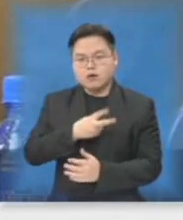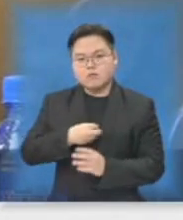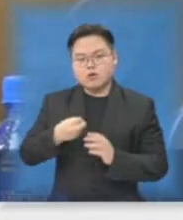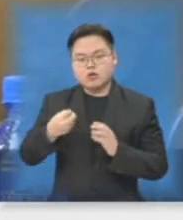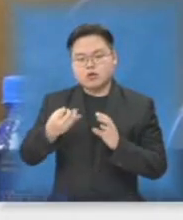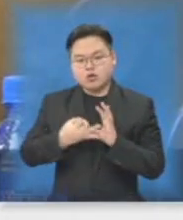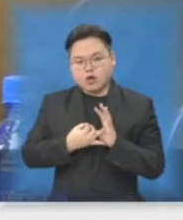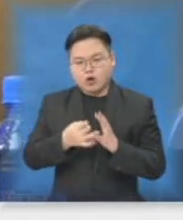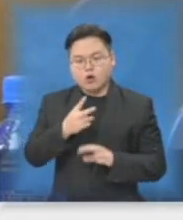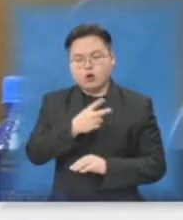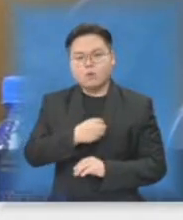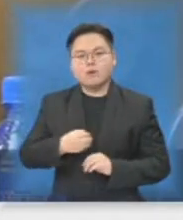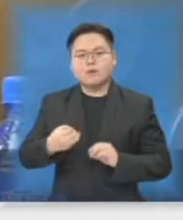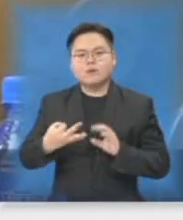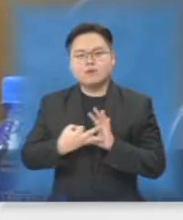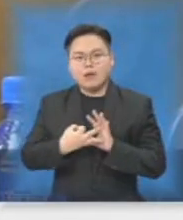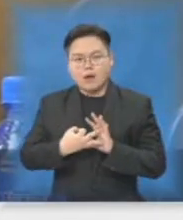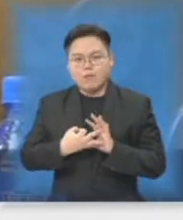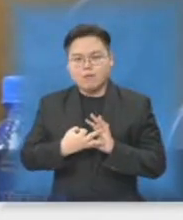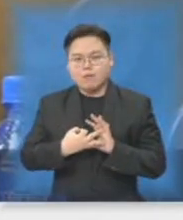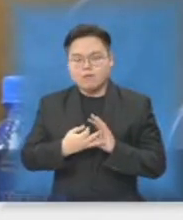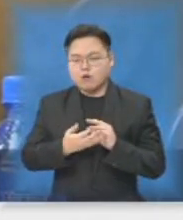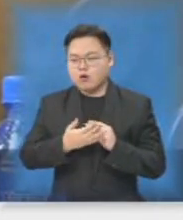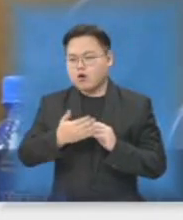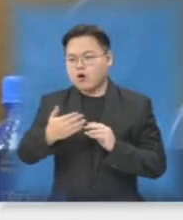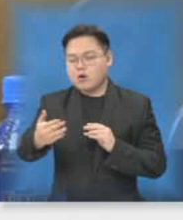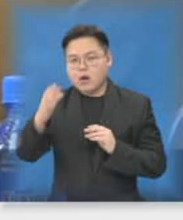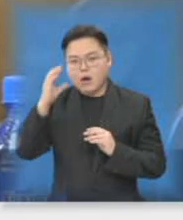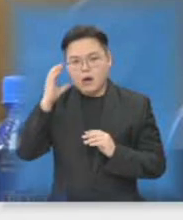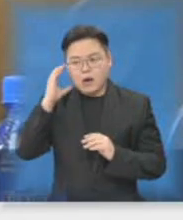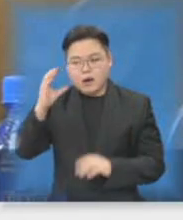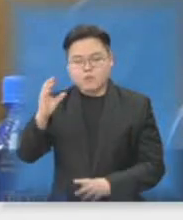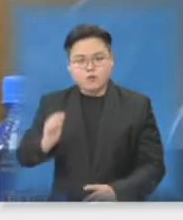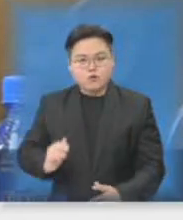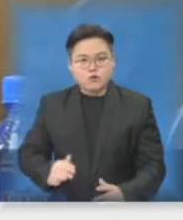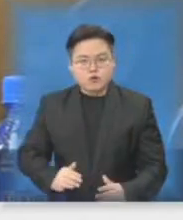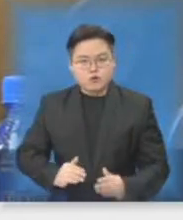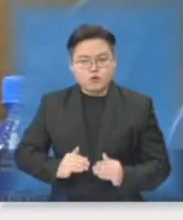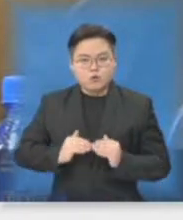2007 оноос хойш нийтийн тээвэр хөгжих боломж